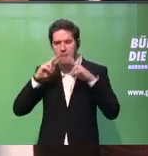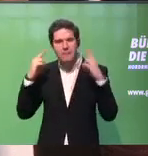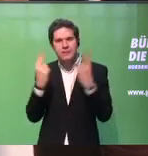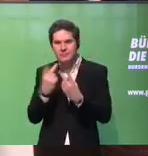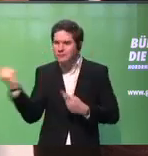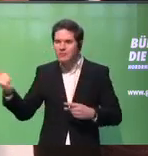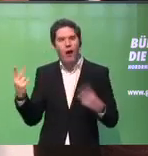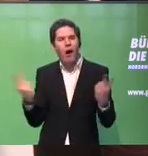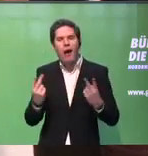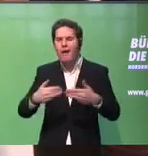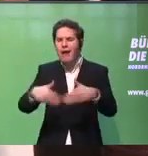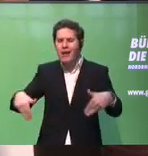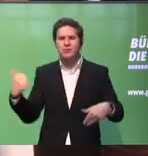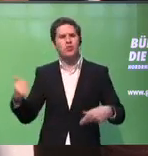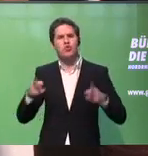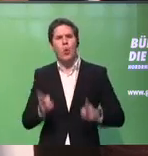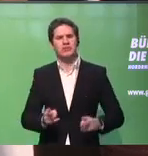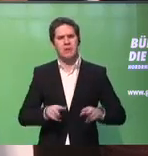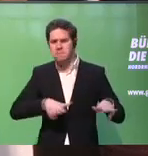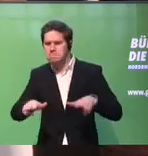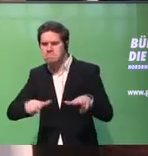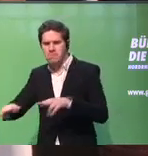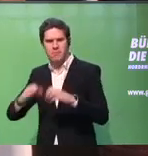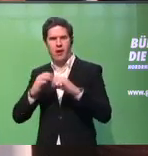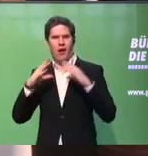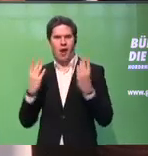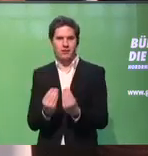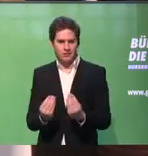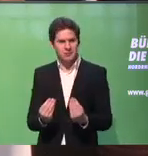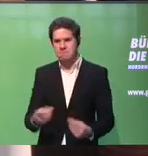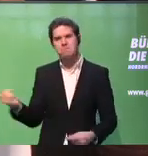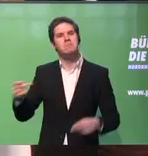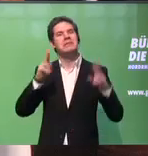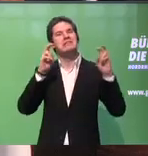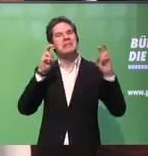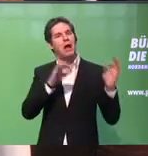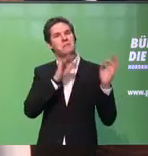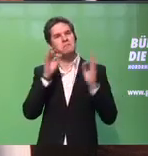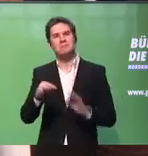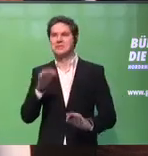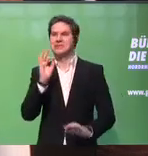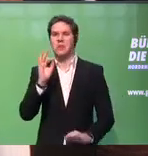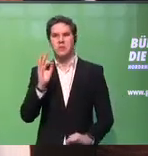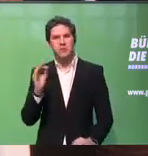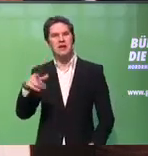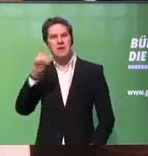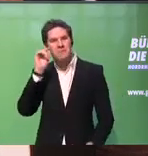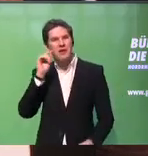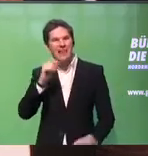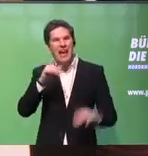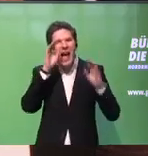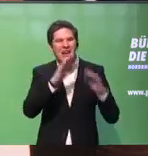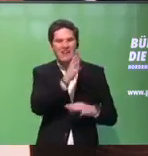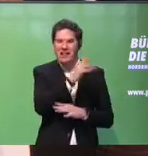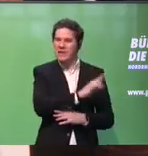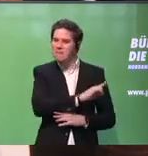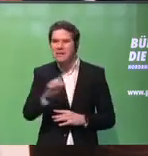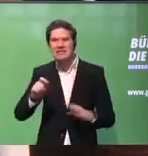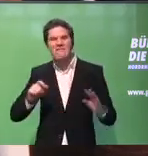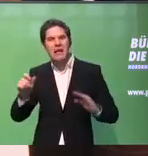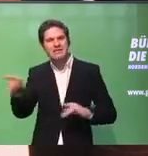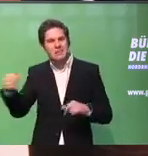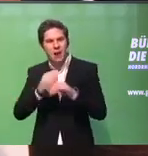über Grenzen hinweg an. Das fand ich so ein schönes Zitat. Vom Regenwald bis zur Weser. Du bleibst uns auch weiter